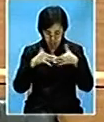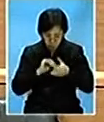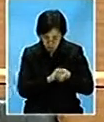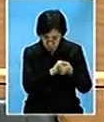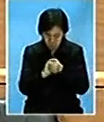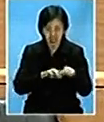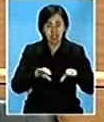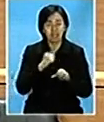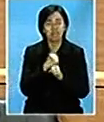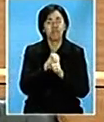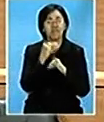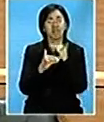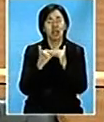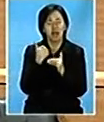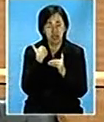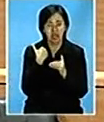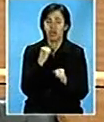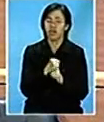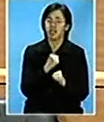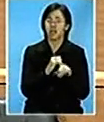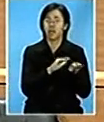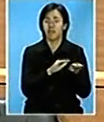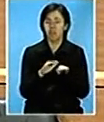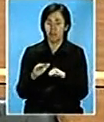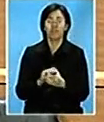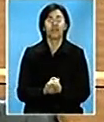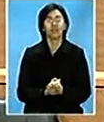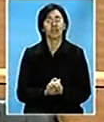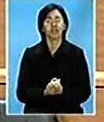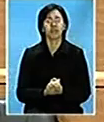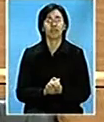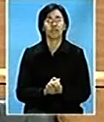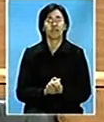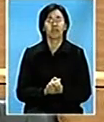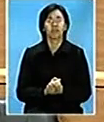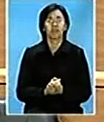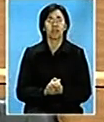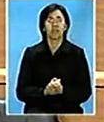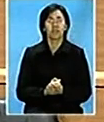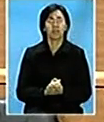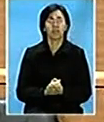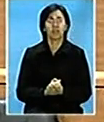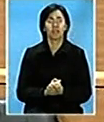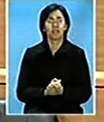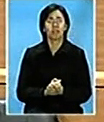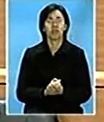ที่ใช้อย่างมีประสิทธิภาพในประเทศเยอรมันเนี่ยเข้ามาใช้นะฮะ